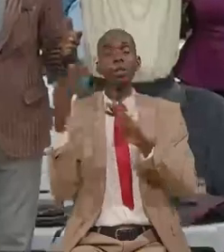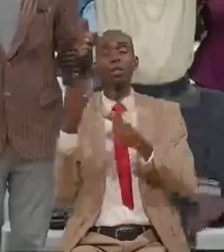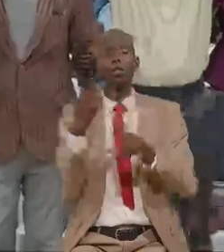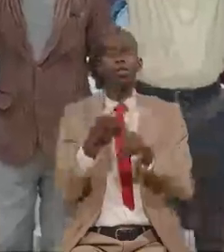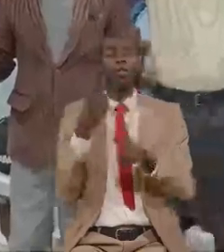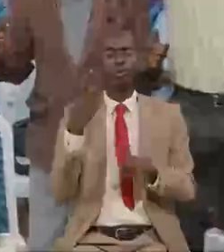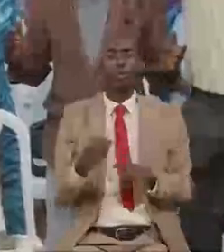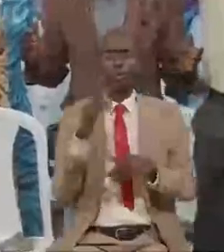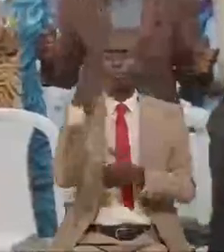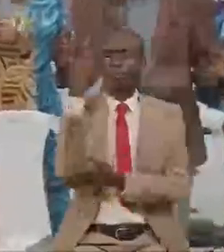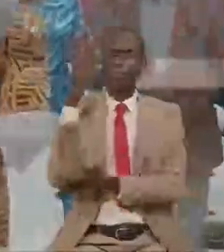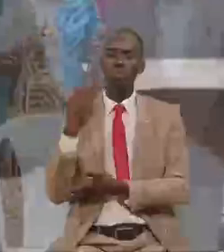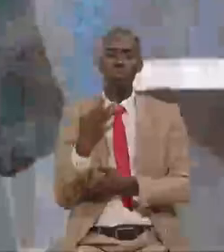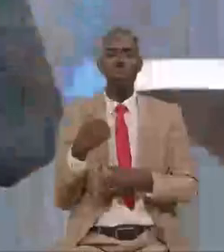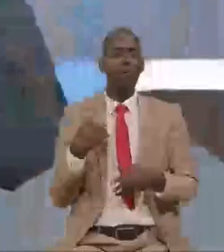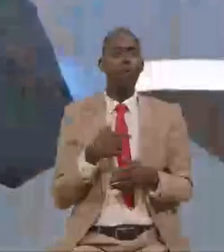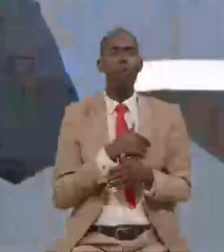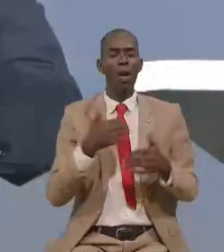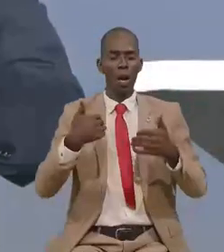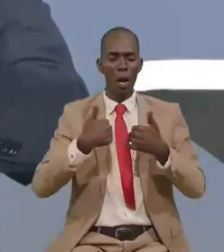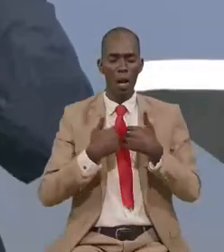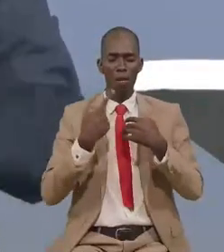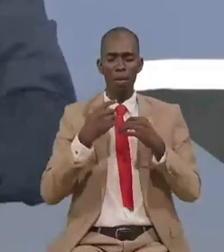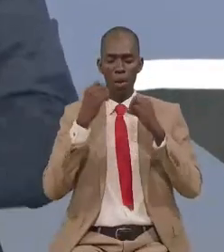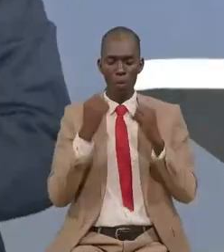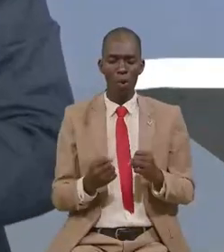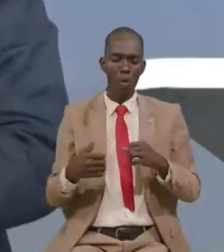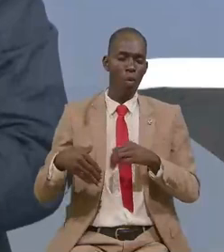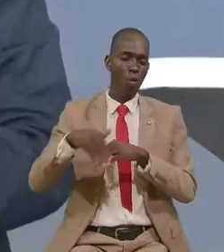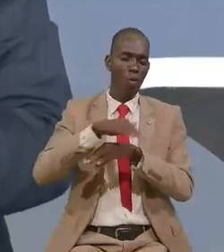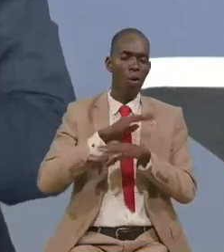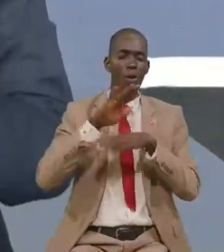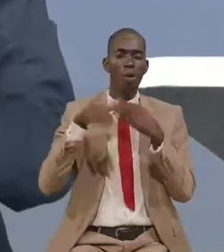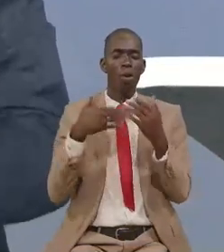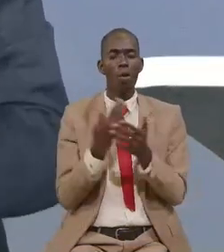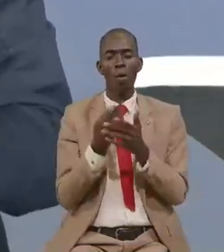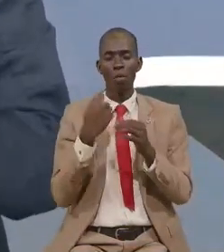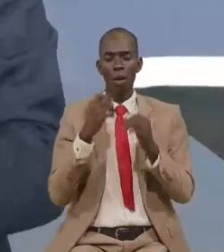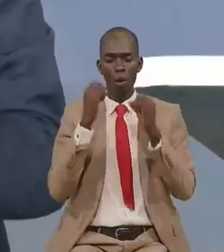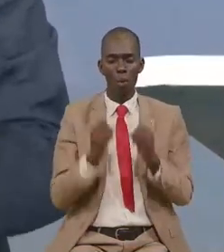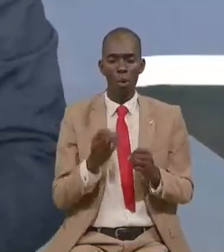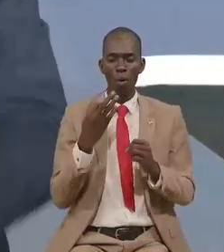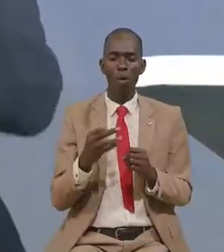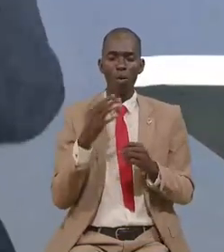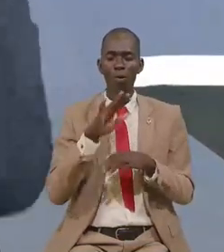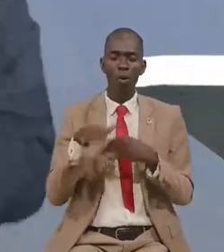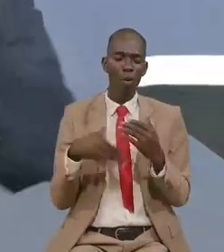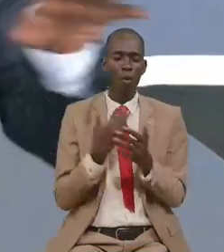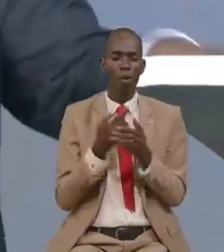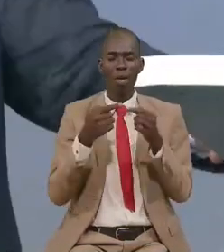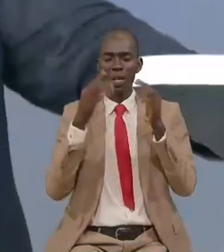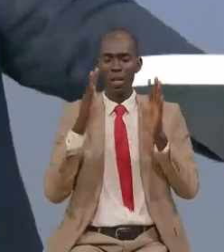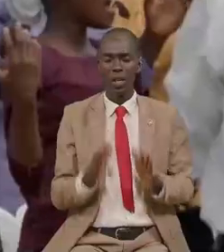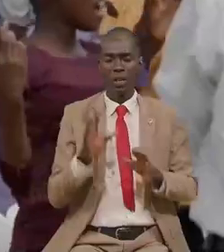brousse. Nous avons le pouvoir sur toutes ces puissances de tous les ennemis au nom